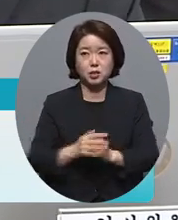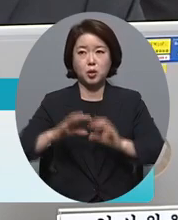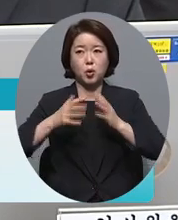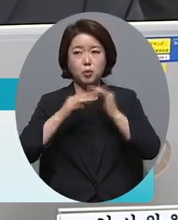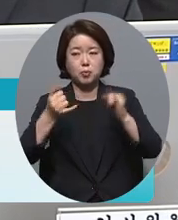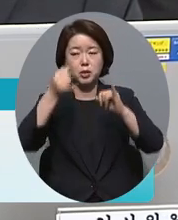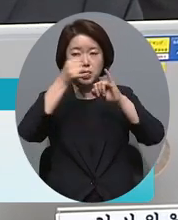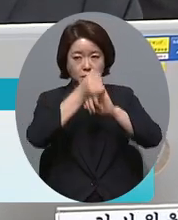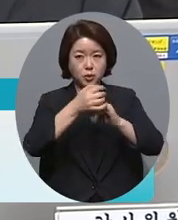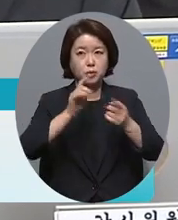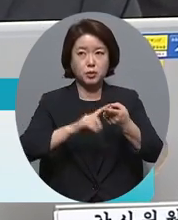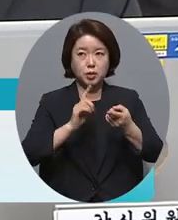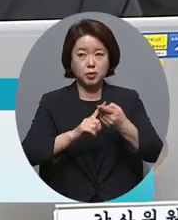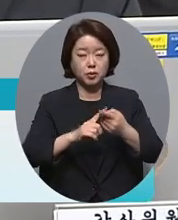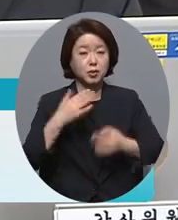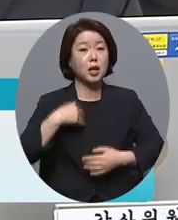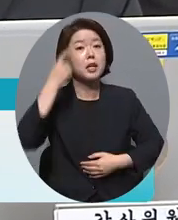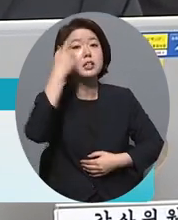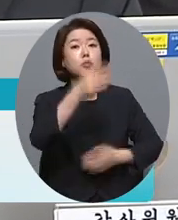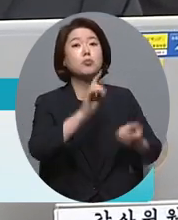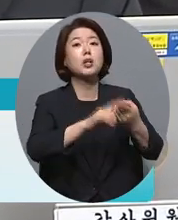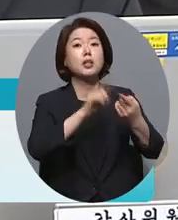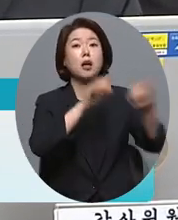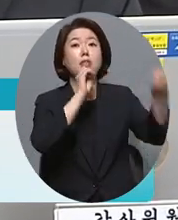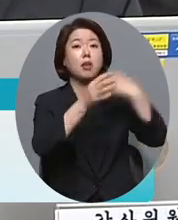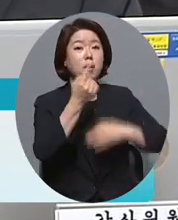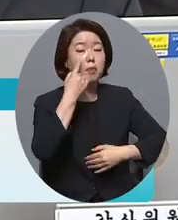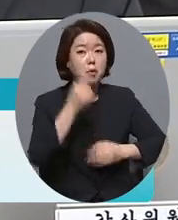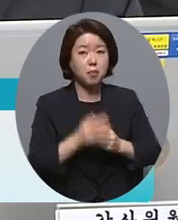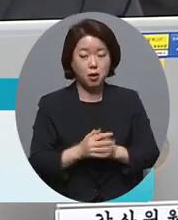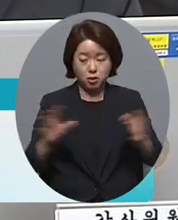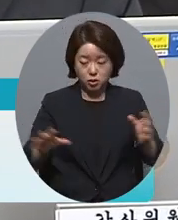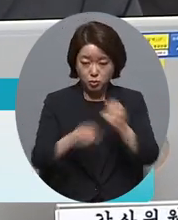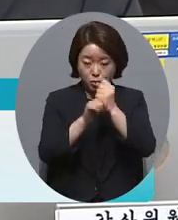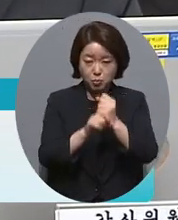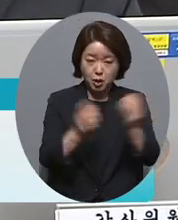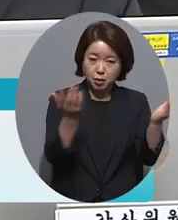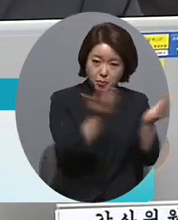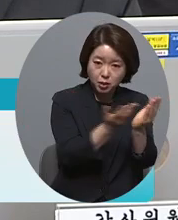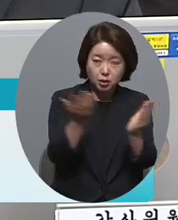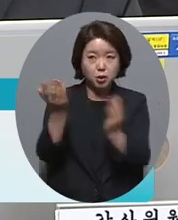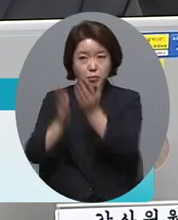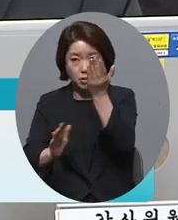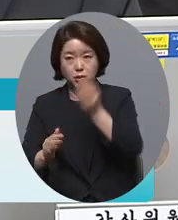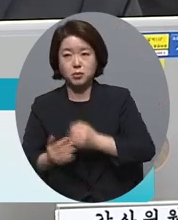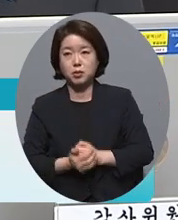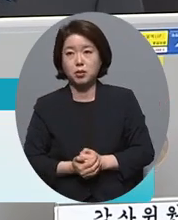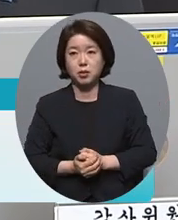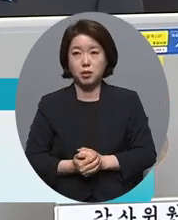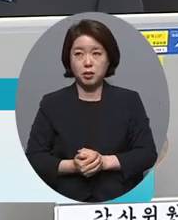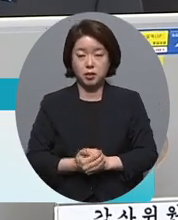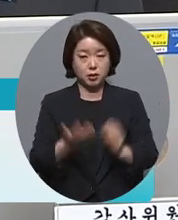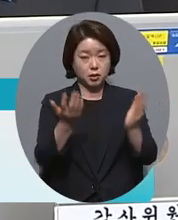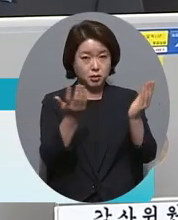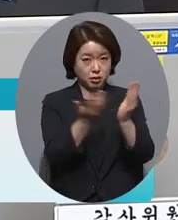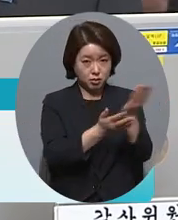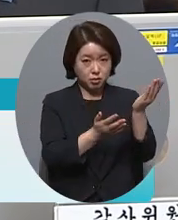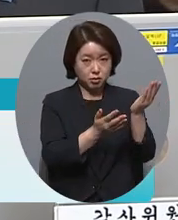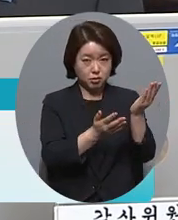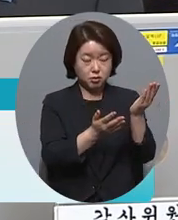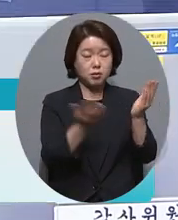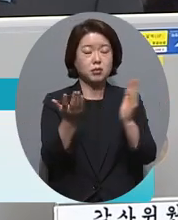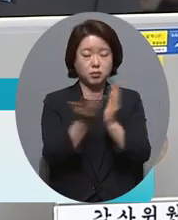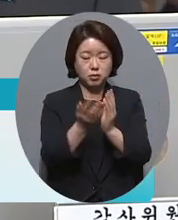약속을 해보세요 종합적으로 적절하냐 부적절하냐 적절하다고 생각합니다 역사가